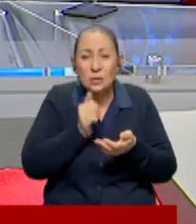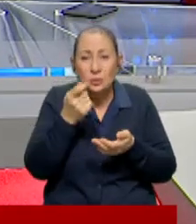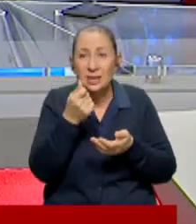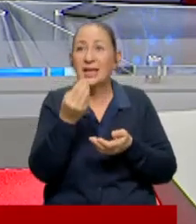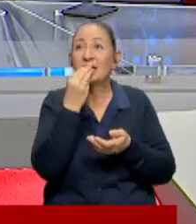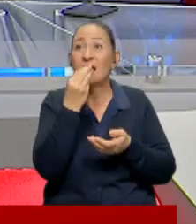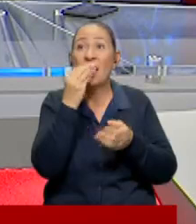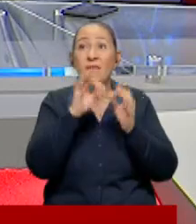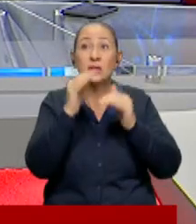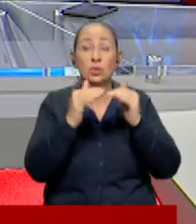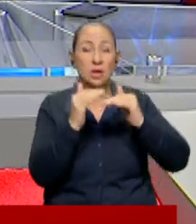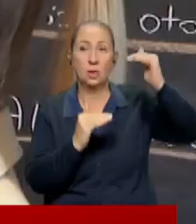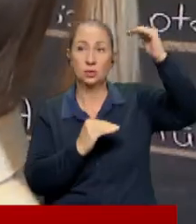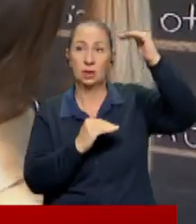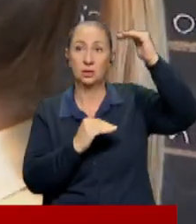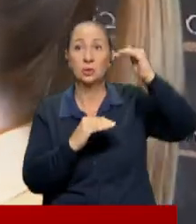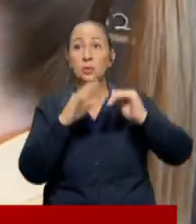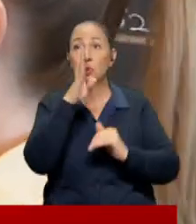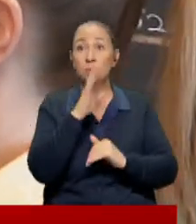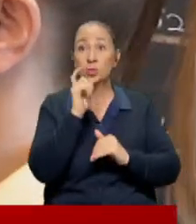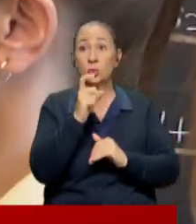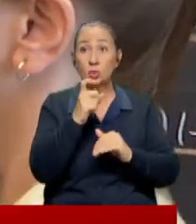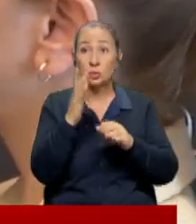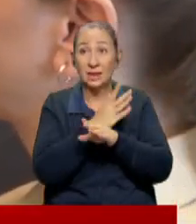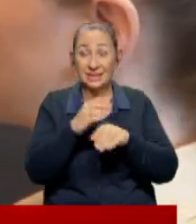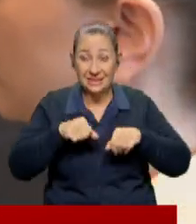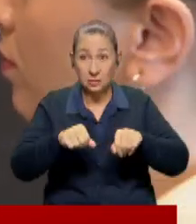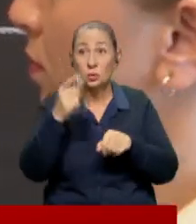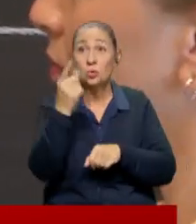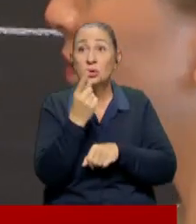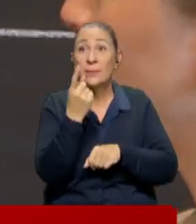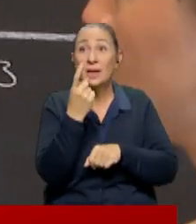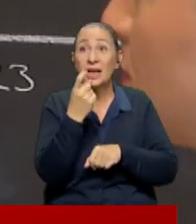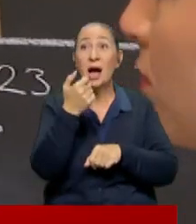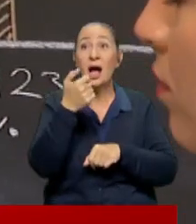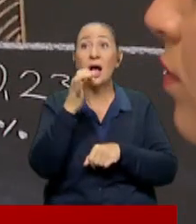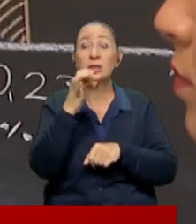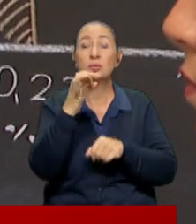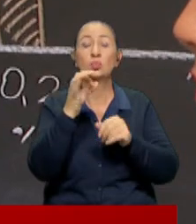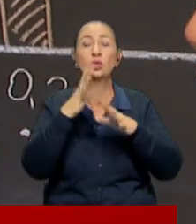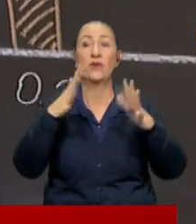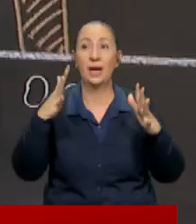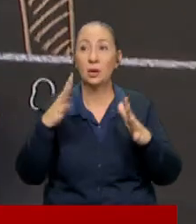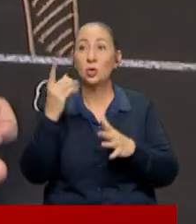ücretlinin gıda enflasyonu çok daha yüksek. 409 ürünlük sepetin %1'ini altın mücevher